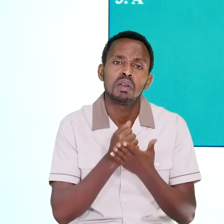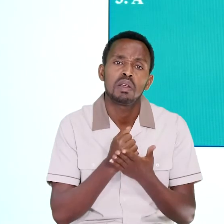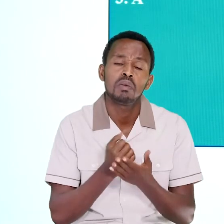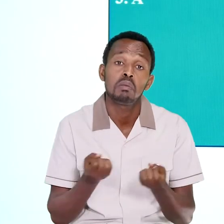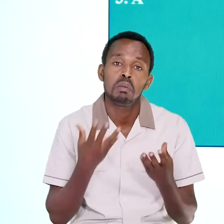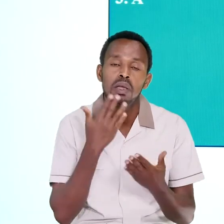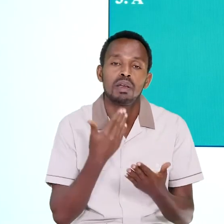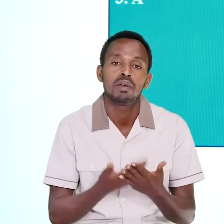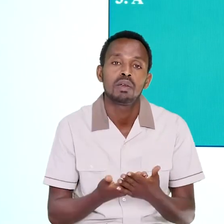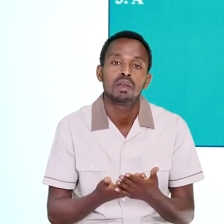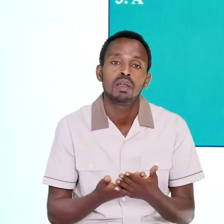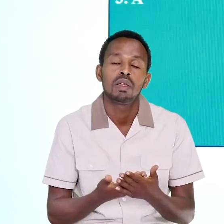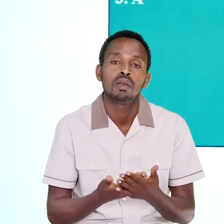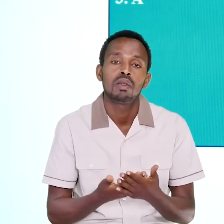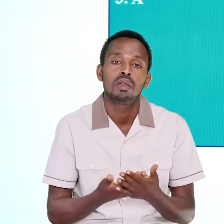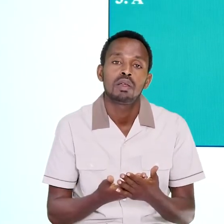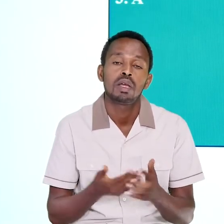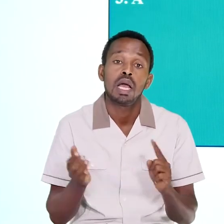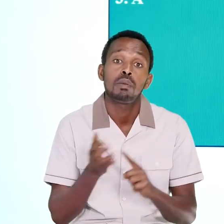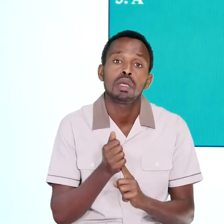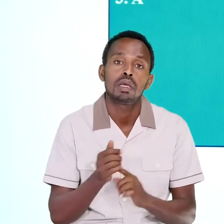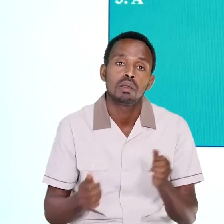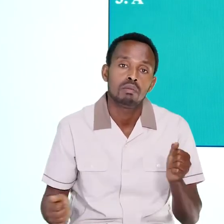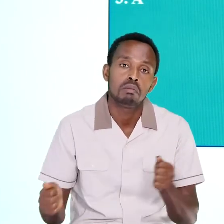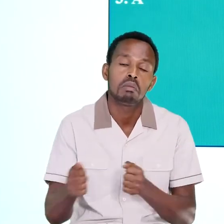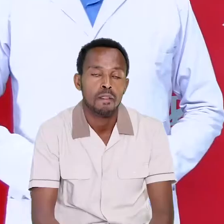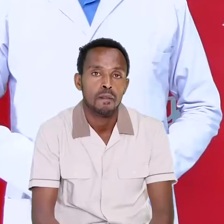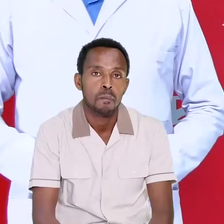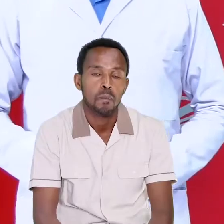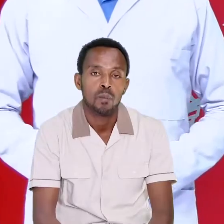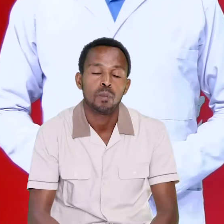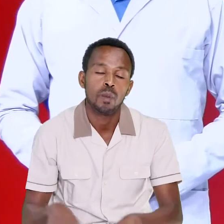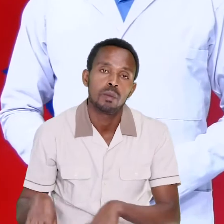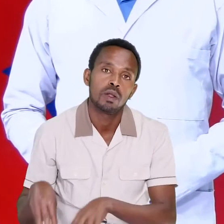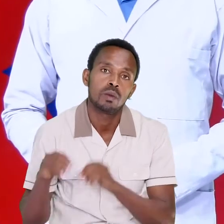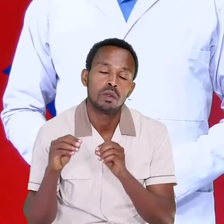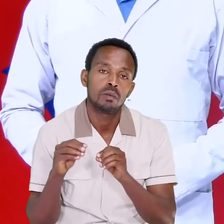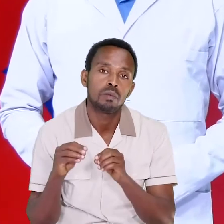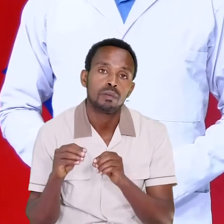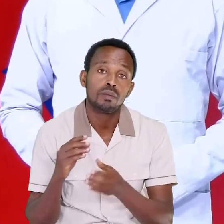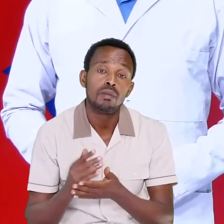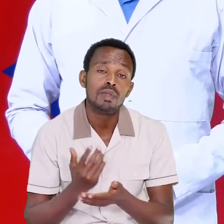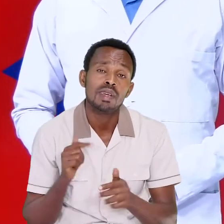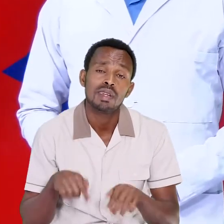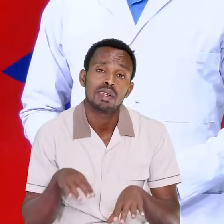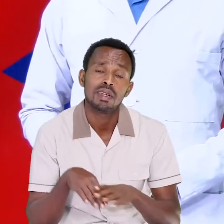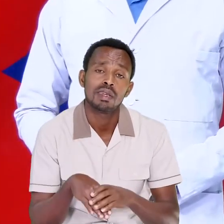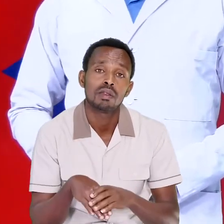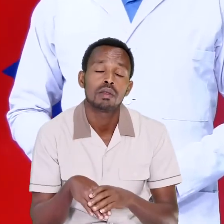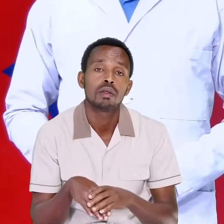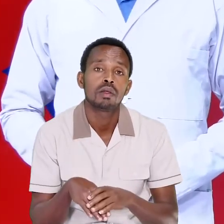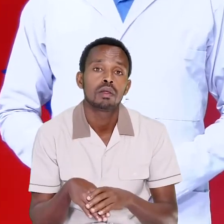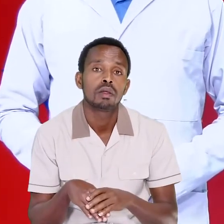gaariidha. Mee gara qabiyyee itti aanuutti haa darbinu. Tole barattoota, barnoota keenya har'aa kana